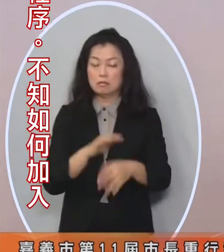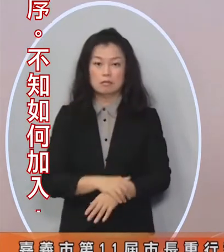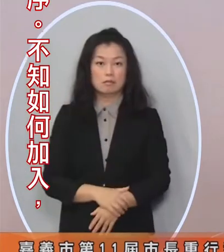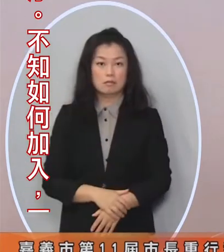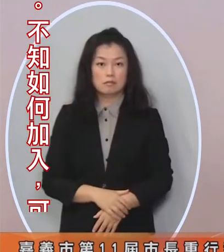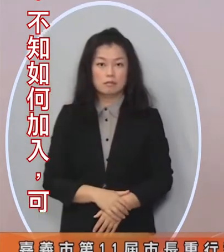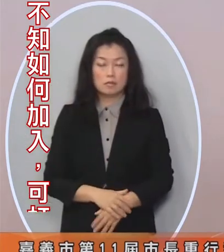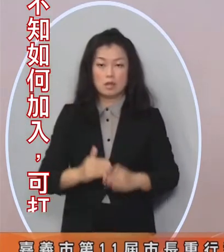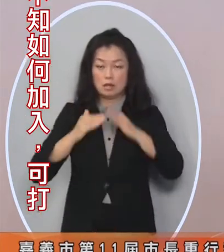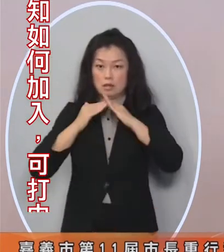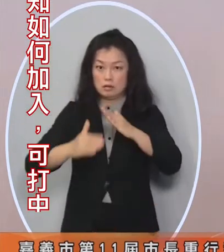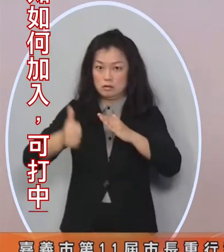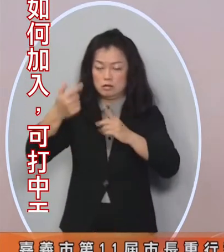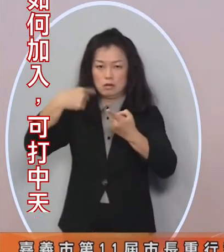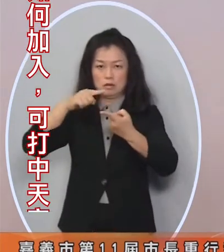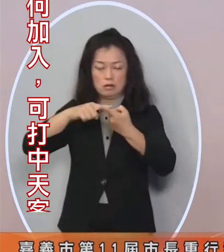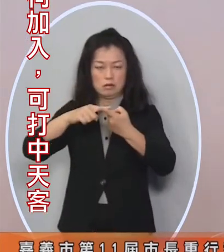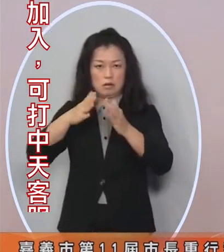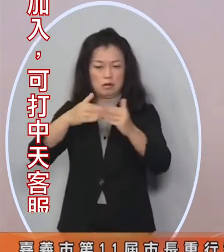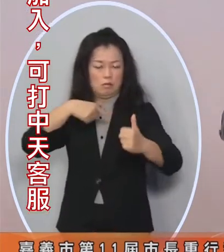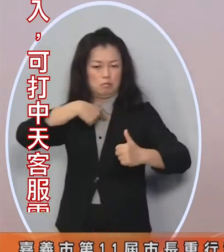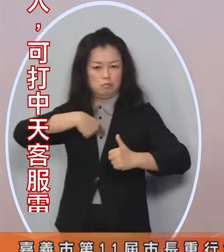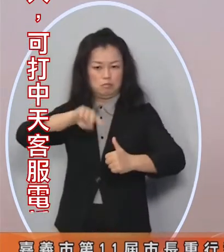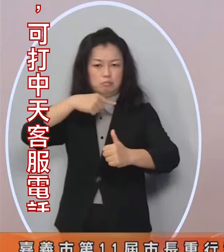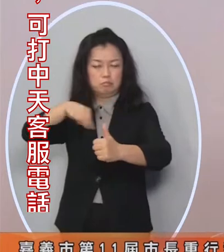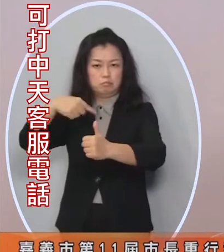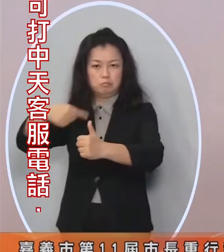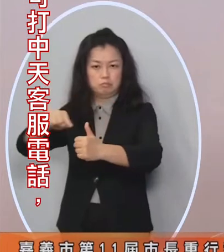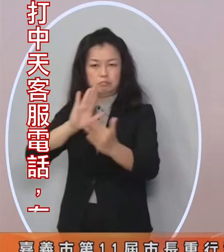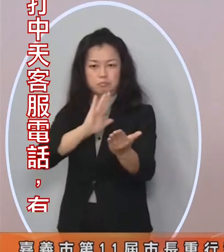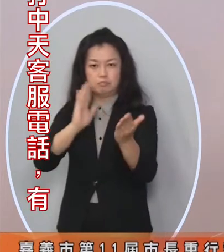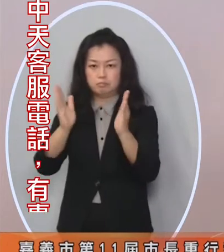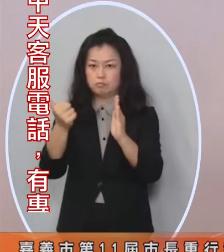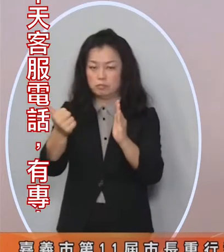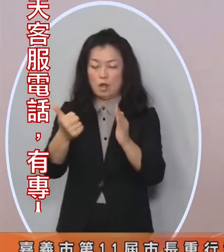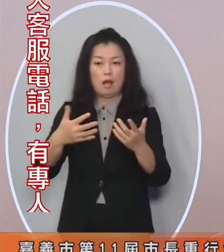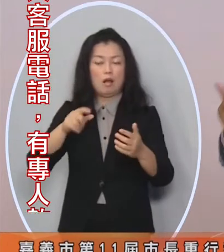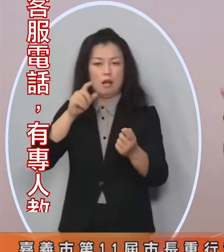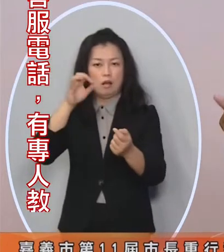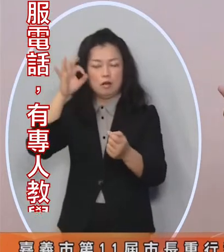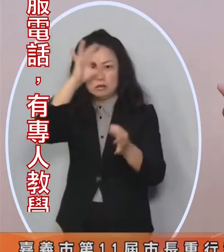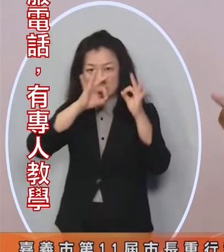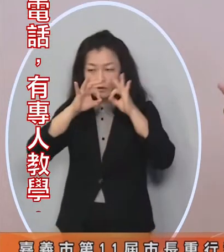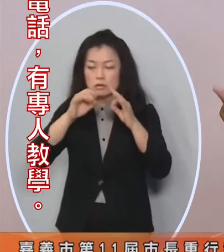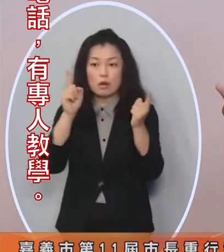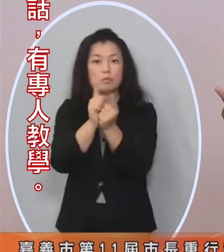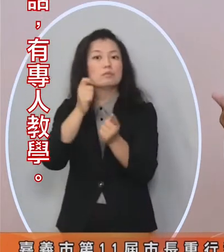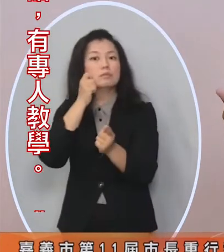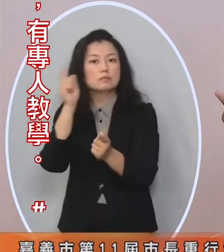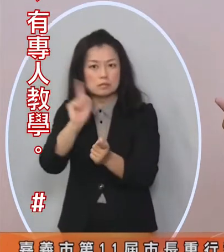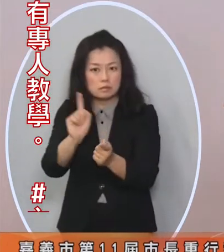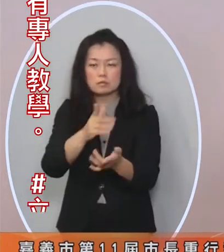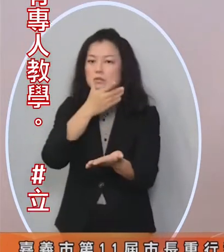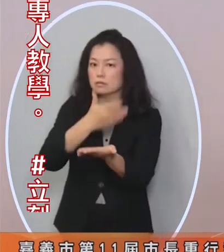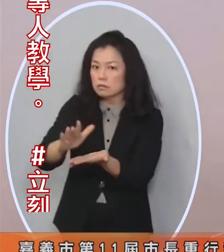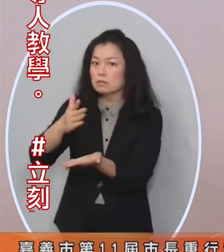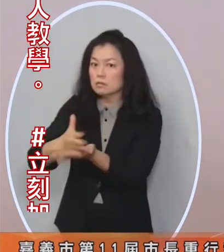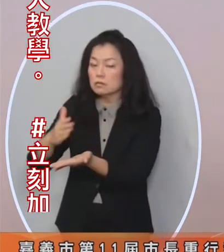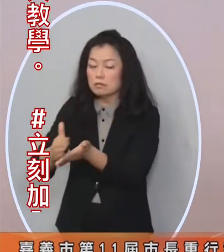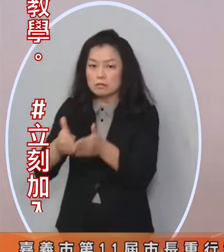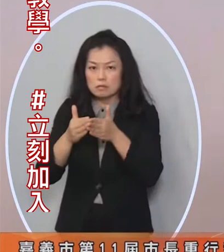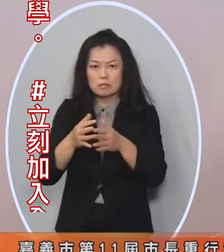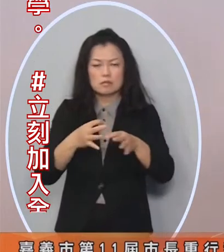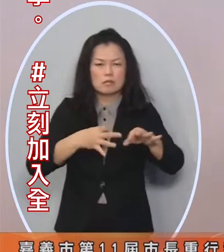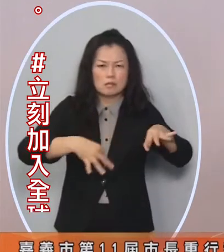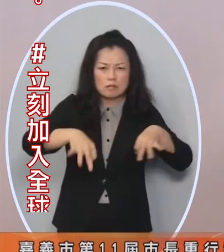要是指出方向，而且还要解决问题，经济的问题没有解决。啊，这个财政困难的问题没有解决，